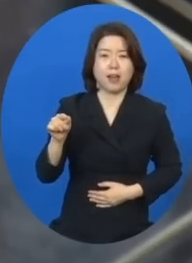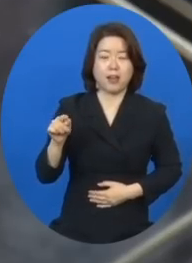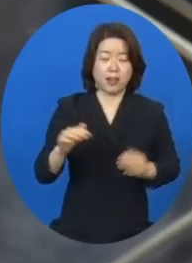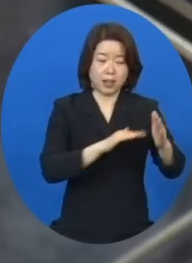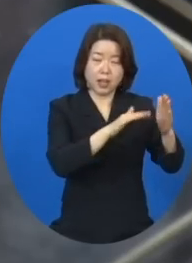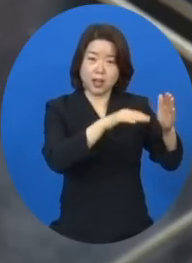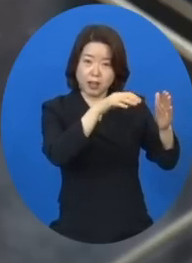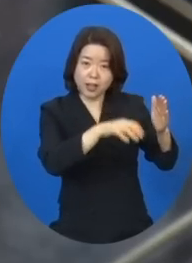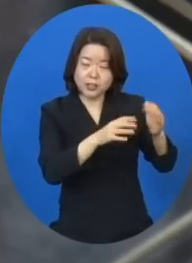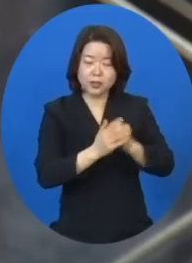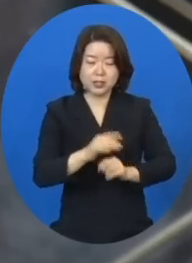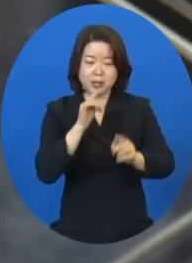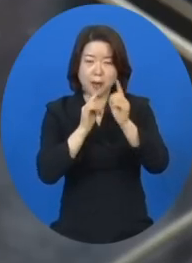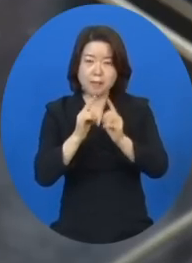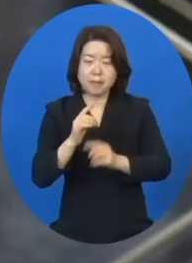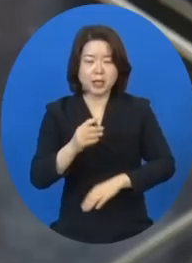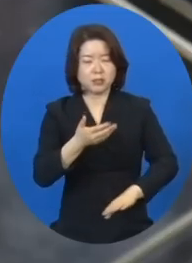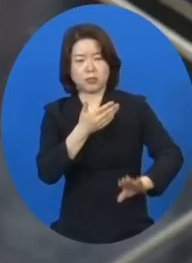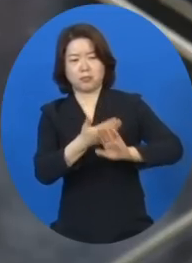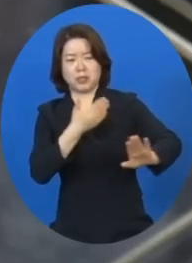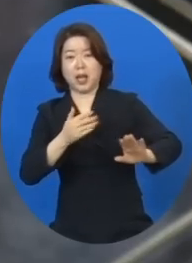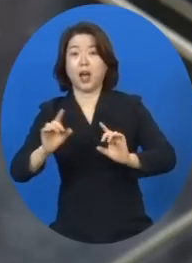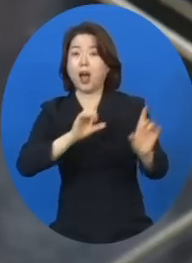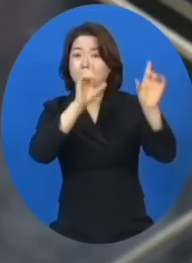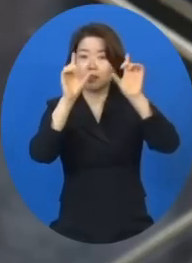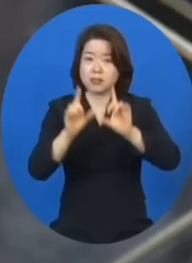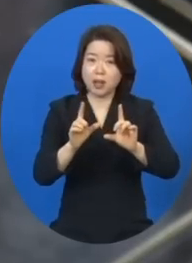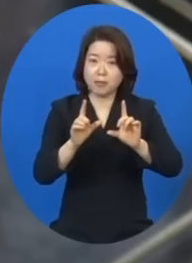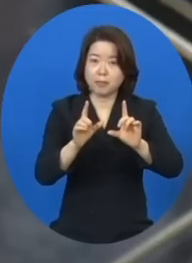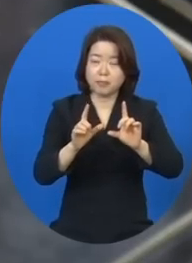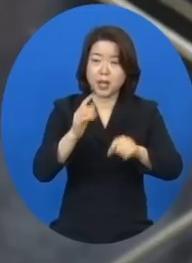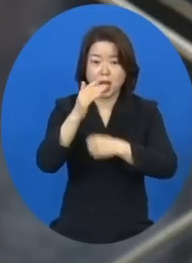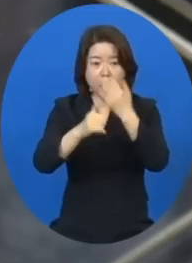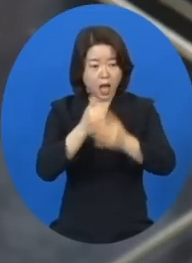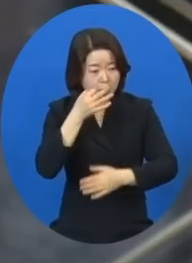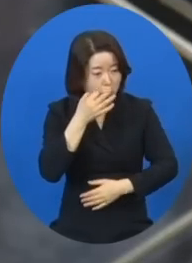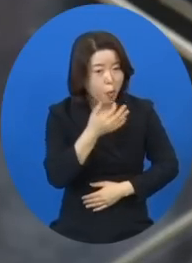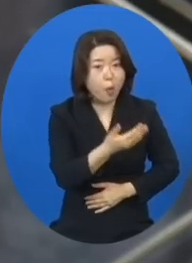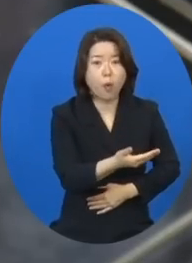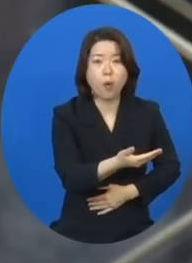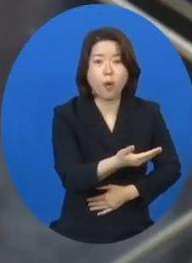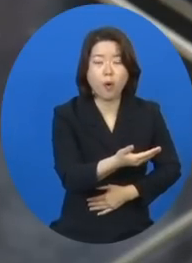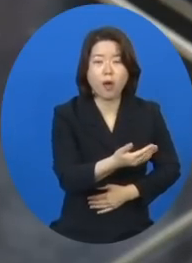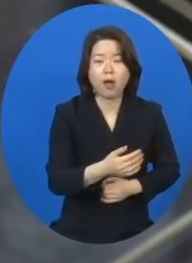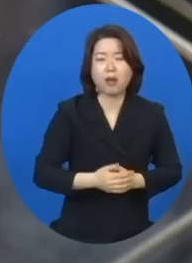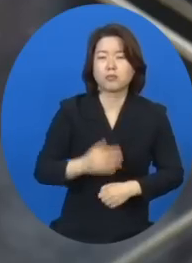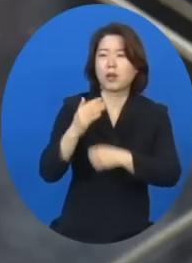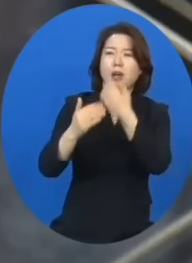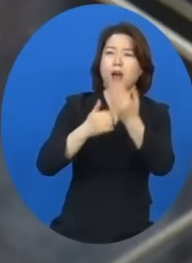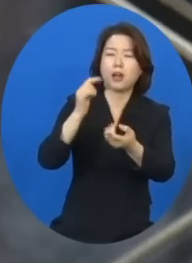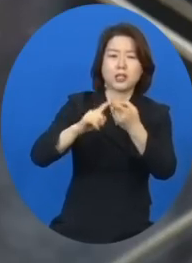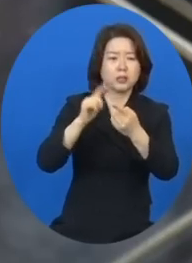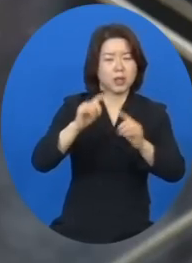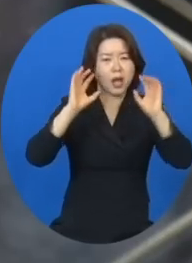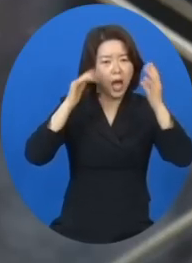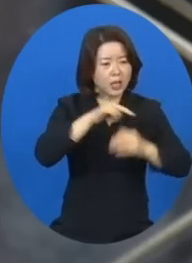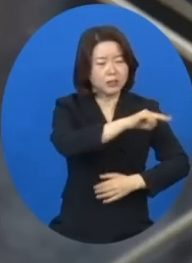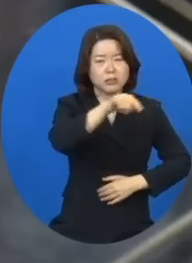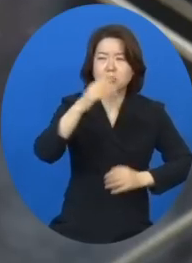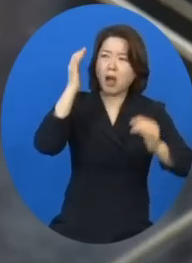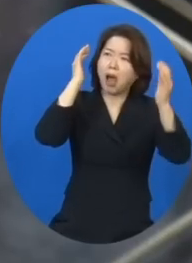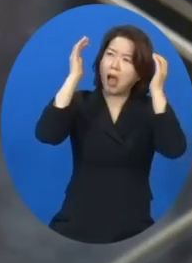가정에서 말씀과는 다른 삶이, 하나님의 모습이 보여진다면 하나님에 대해 혼동할 수밖에